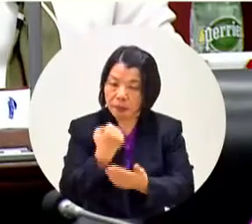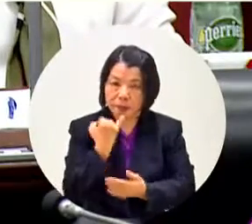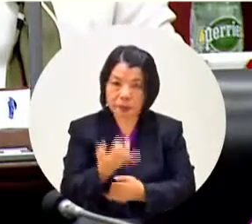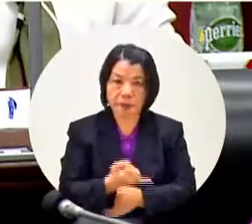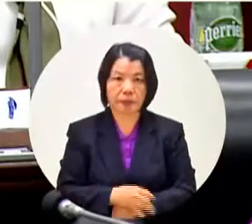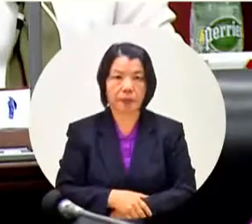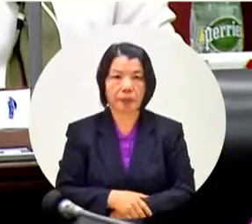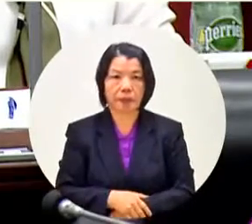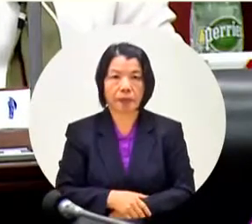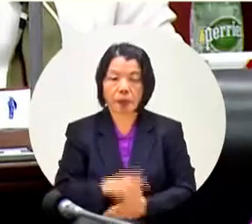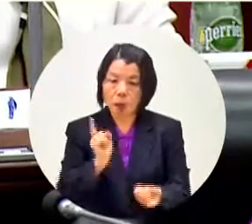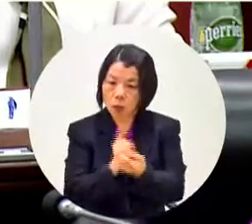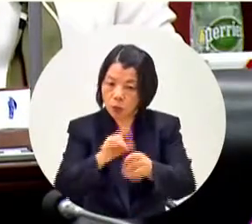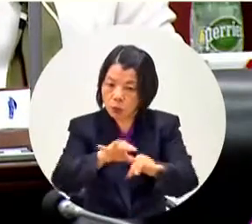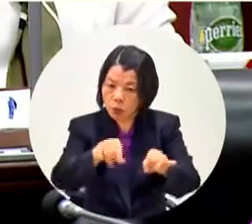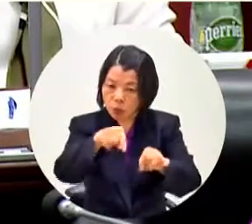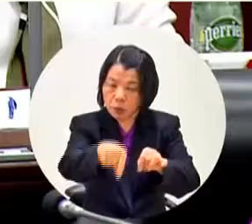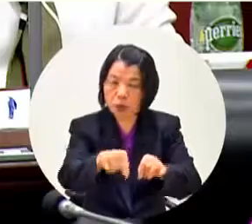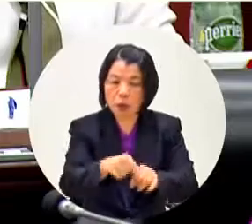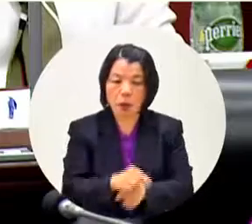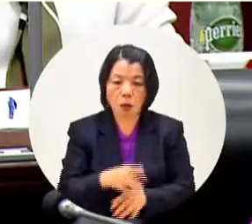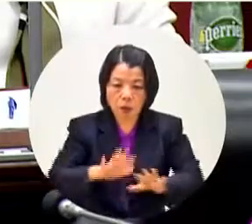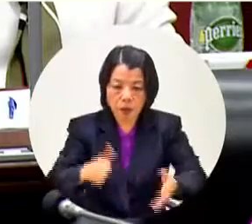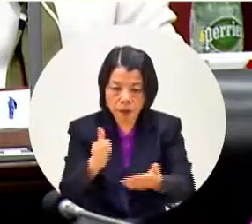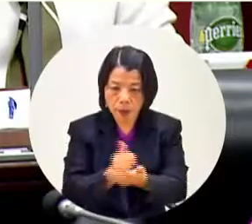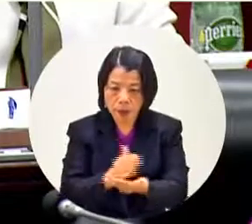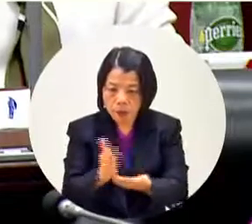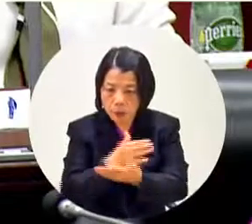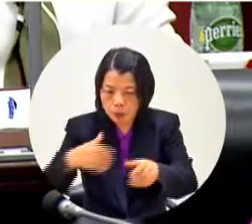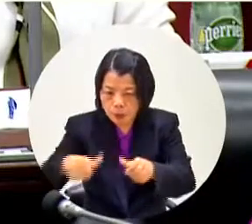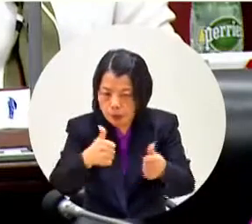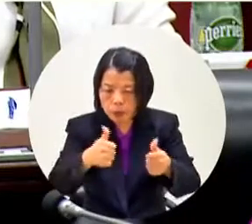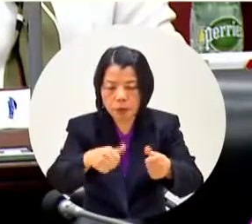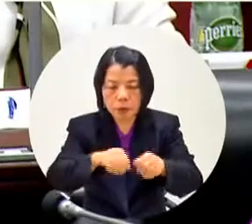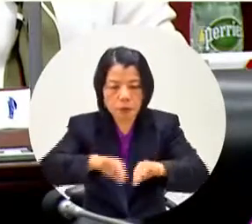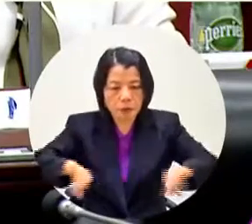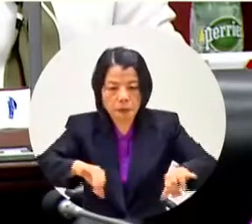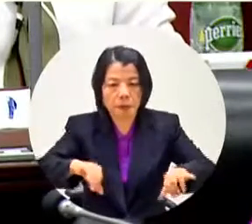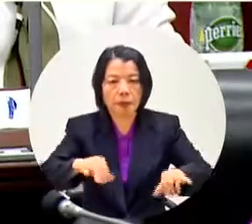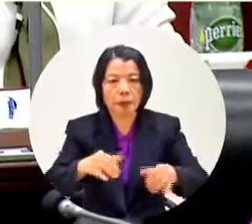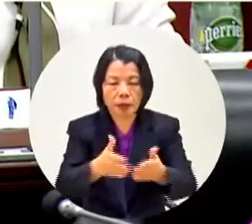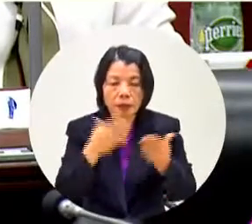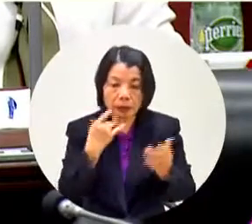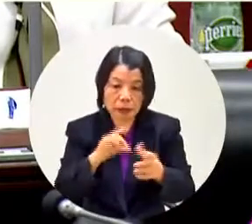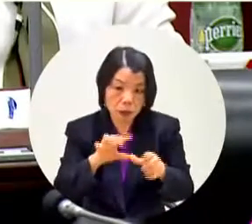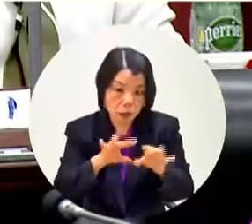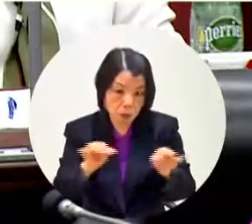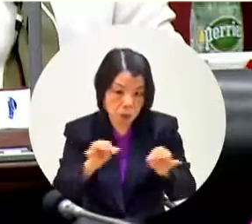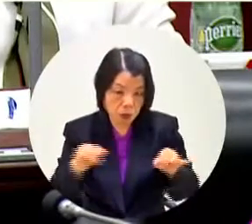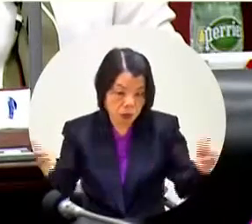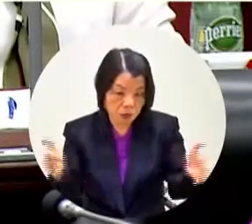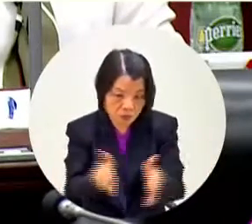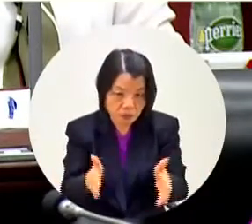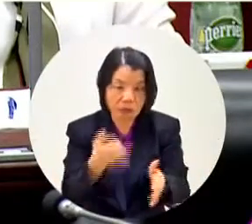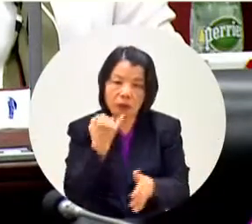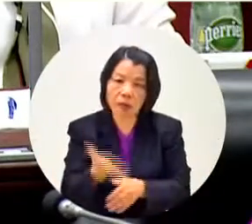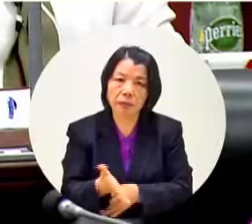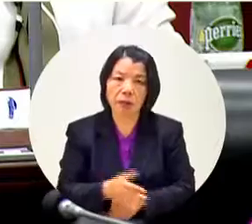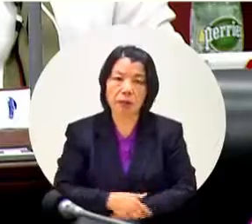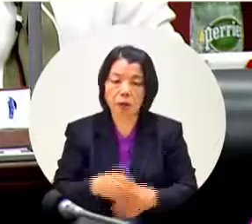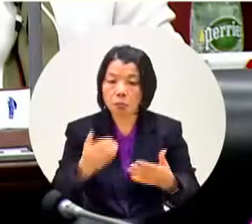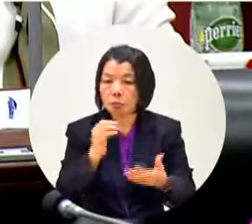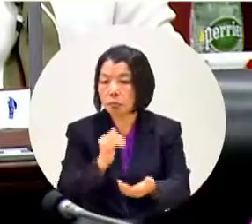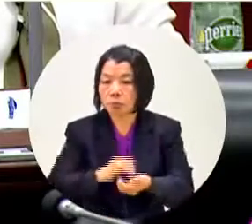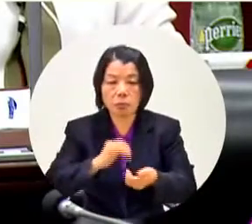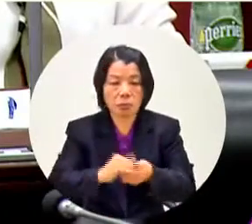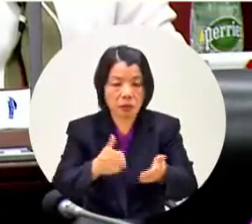地上物及施工。那我想请问一下，永安新公园永安区的居民好、哦、之前一直认为说他们这个